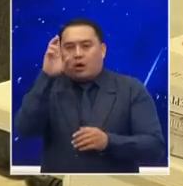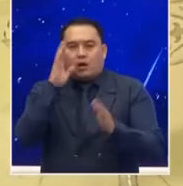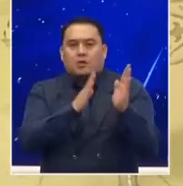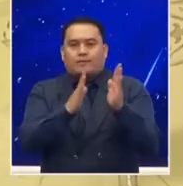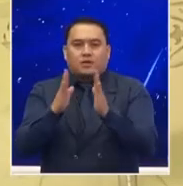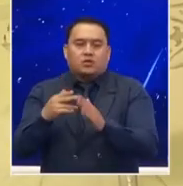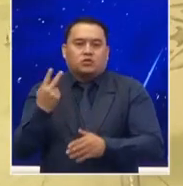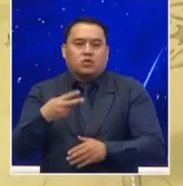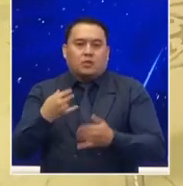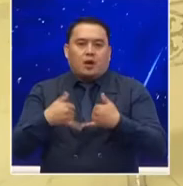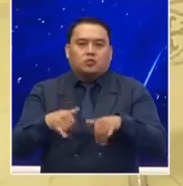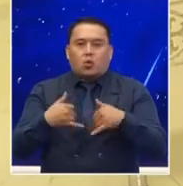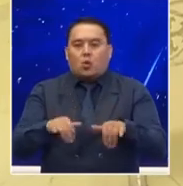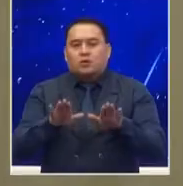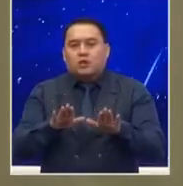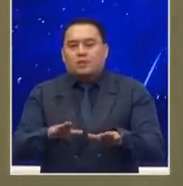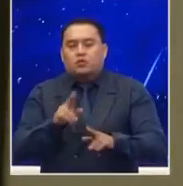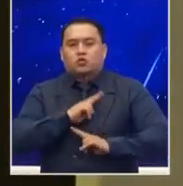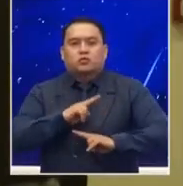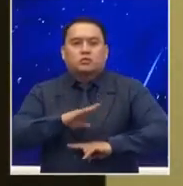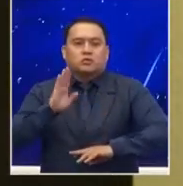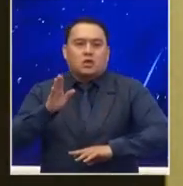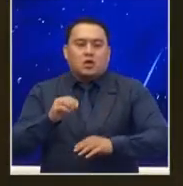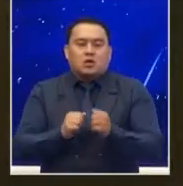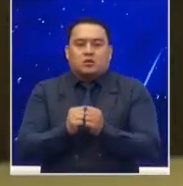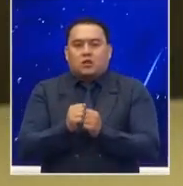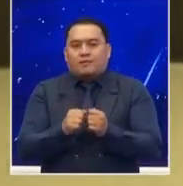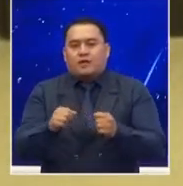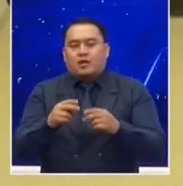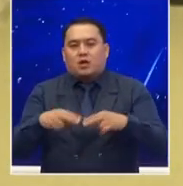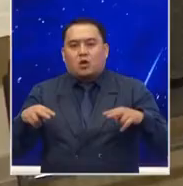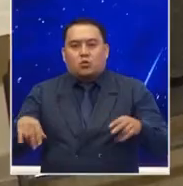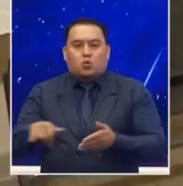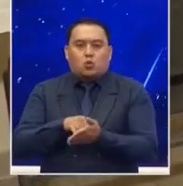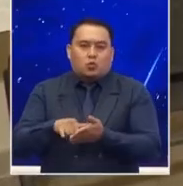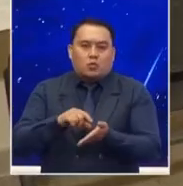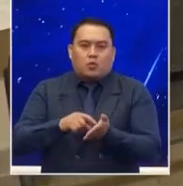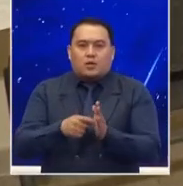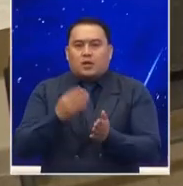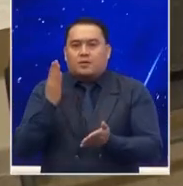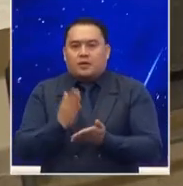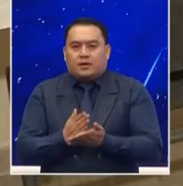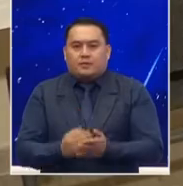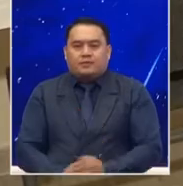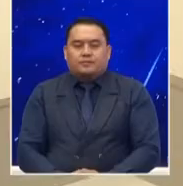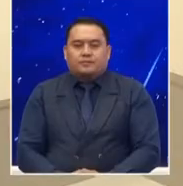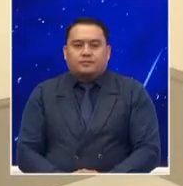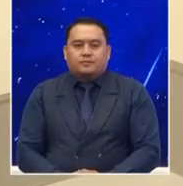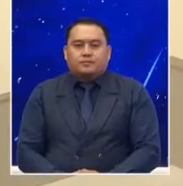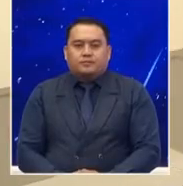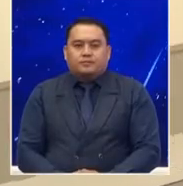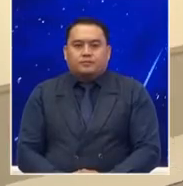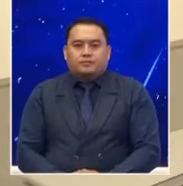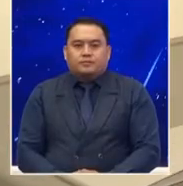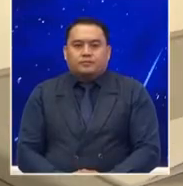орындық асхана, изолятор мен медпункте жұмыс істейді. Кір жуатын, кептіретін, тіпті үтіктейтін бөлмеге дейін қарастырылған. Бұл 24 килограммға